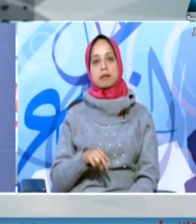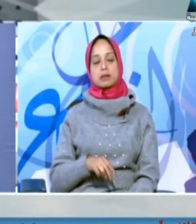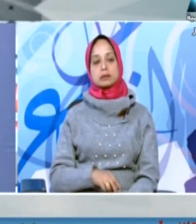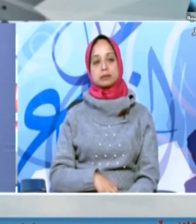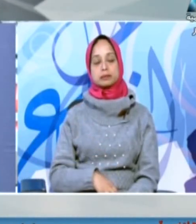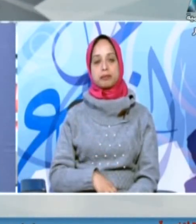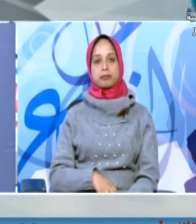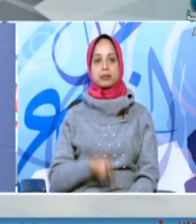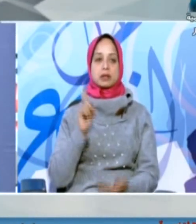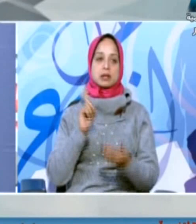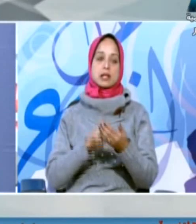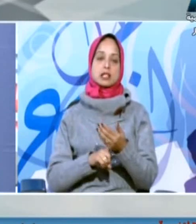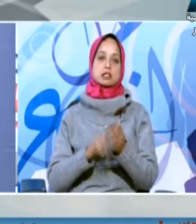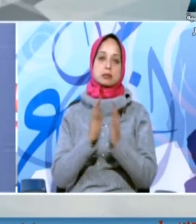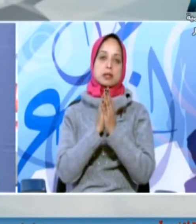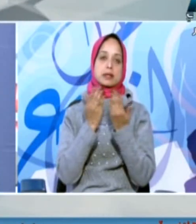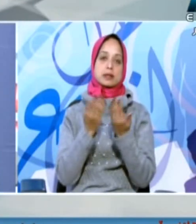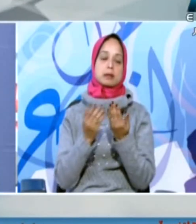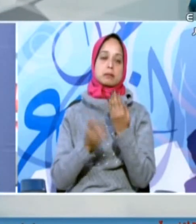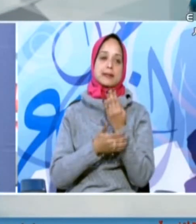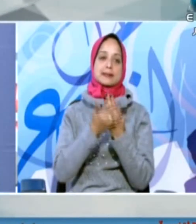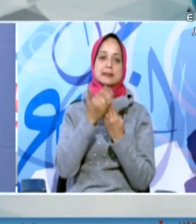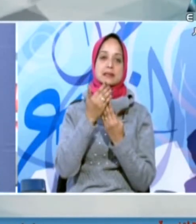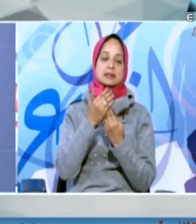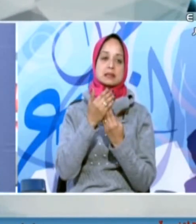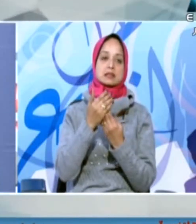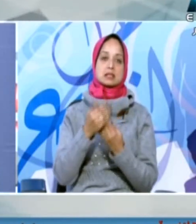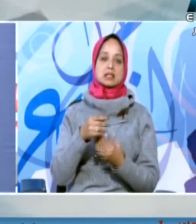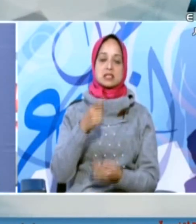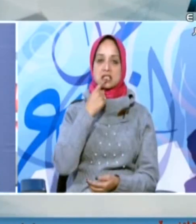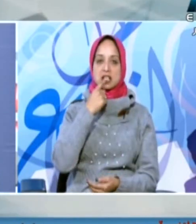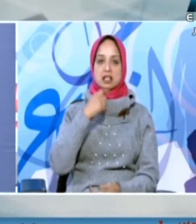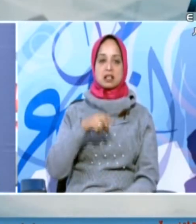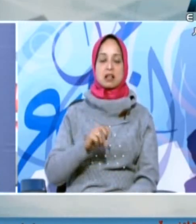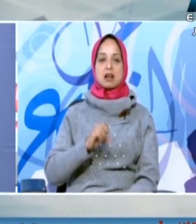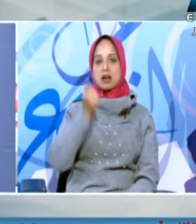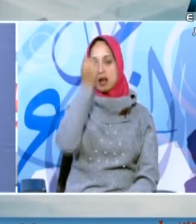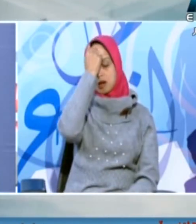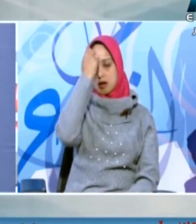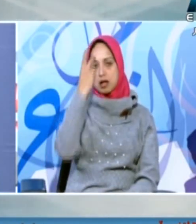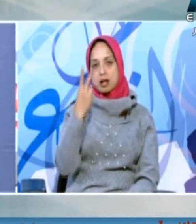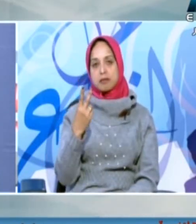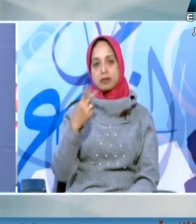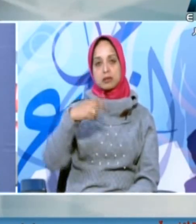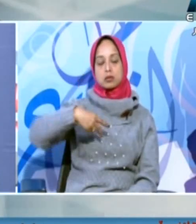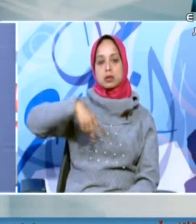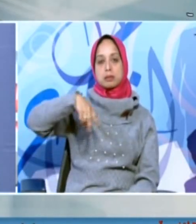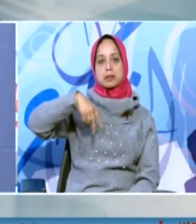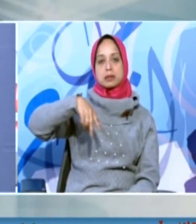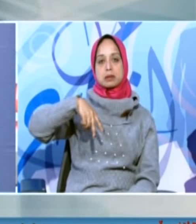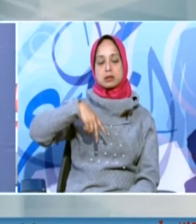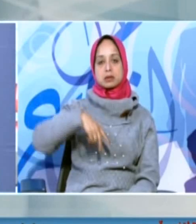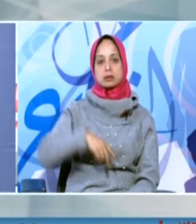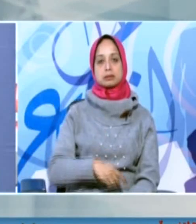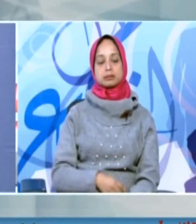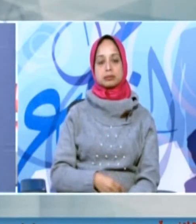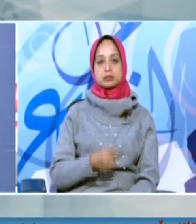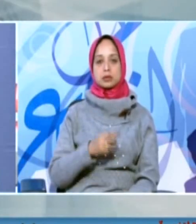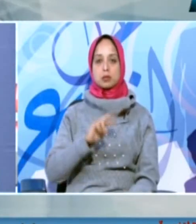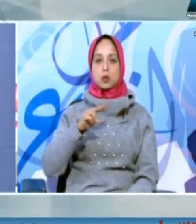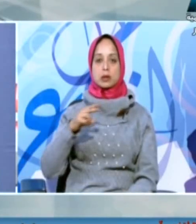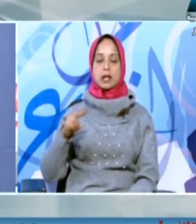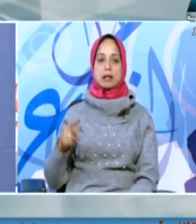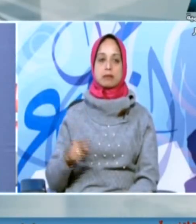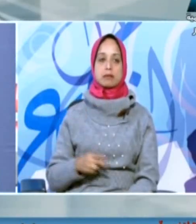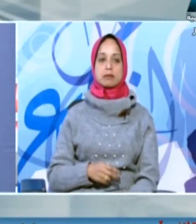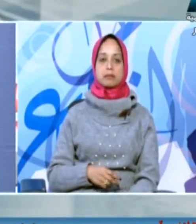فيه تعديلات كبيرة خالص. طيب يعني ما ينفعش يا محمود، لازم تجيب كتاب 2018، انت استلمت ده من المدرسة ولا ايه؟ ما انا سمعت برضه ان الاستاذ محمود عطيه كان